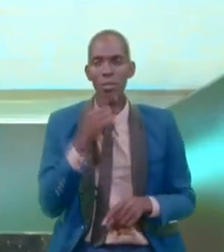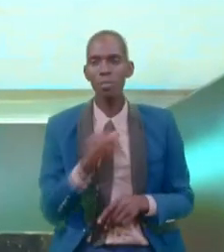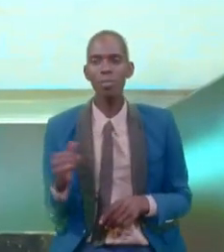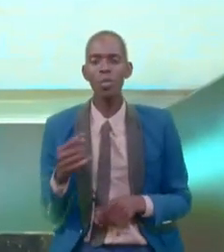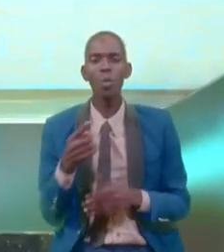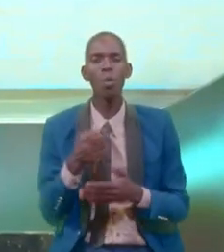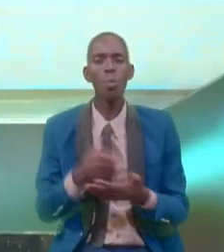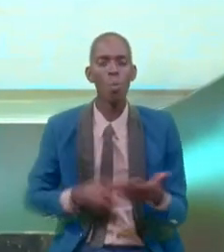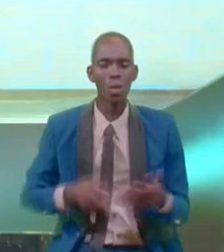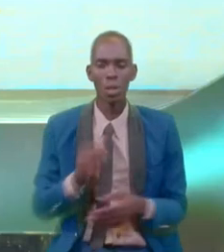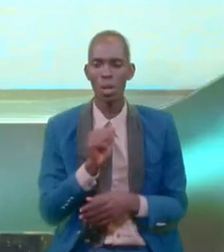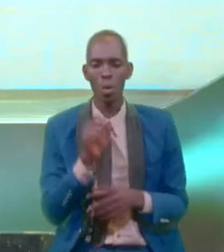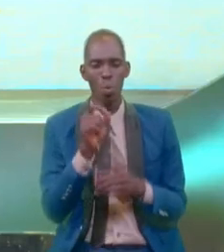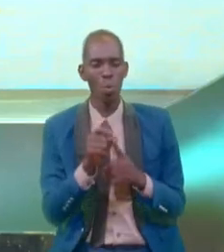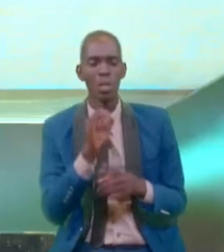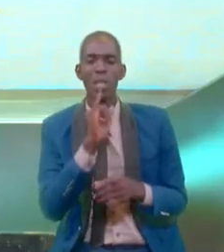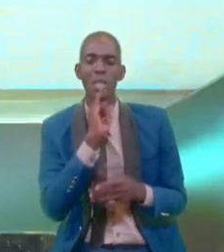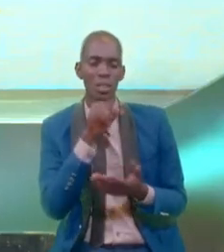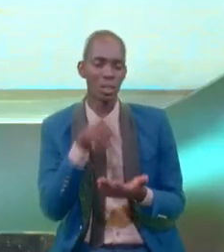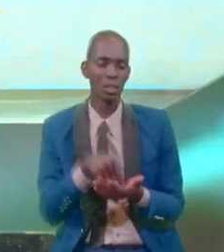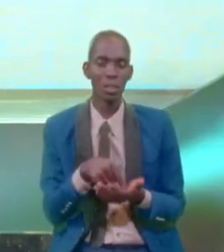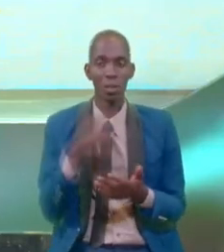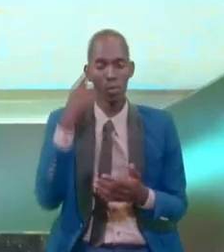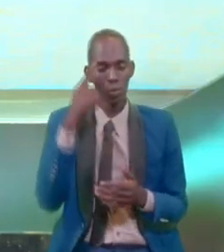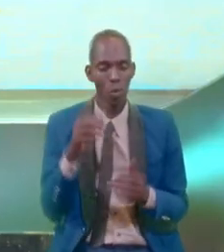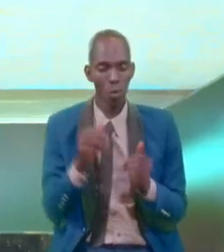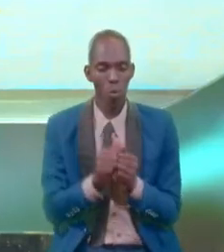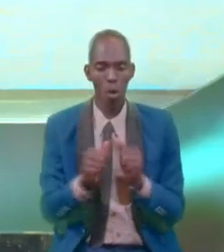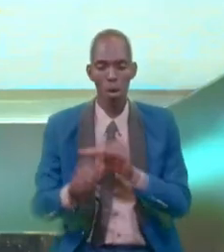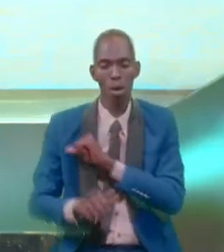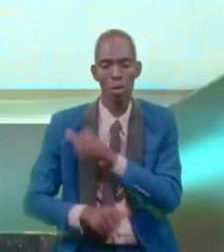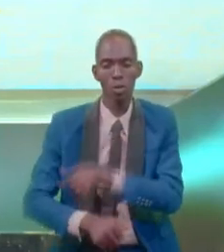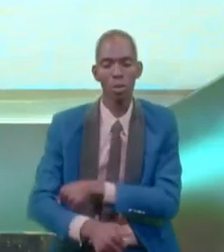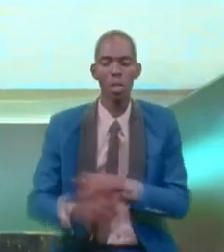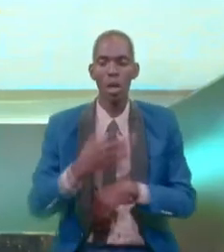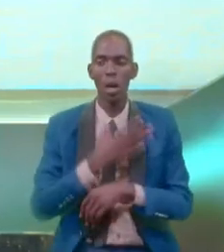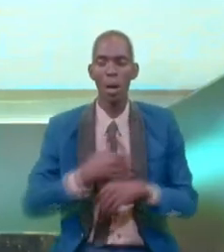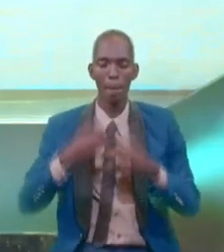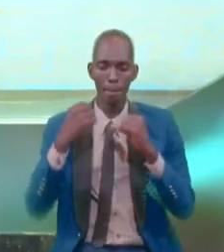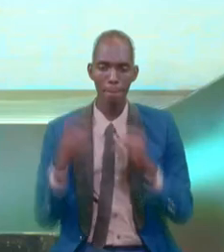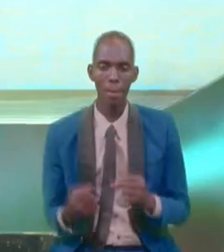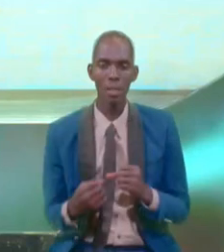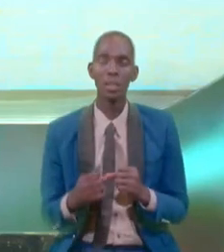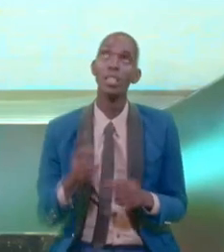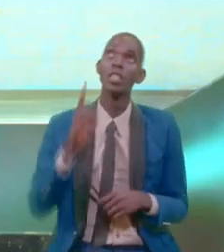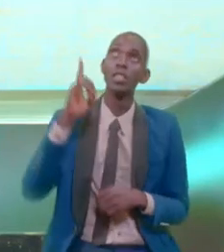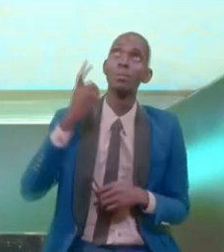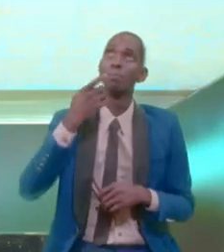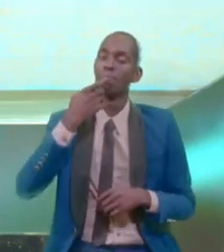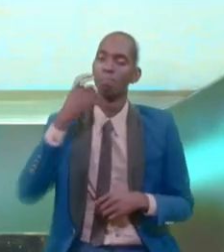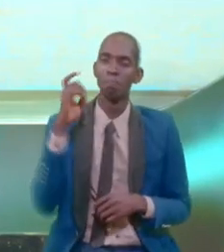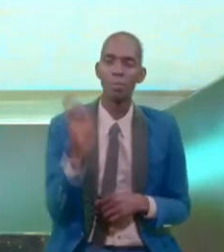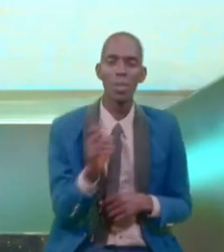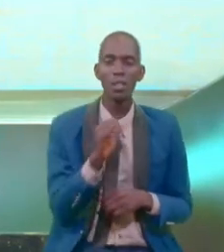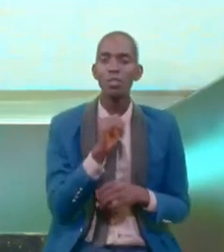uns aux autres, quelle est cette parole? Il commande avec autorité et puissance